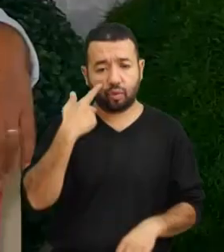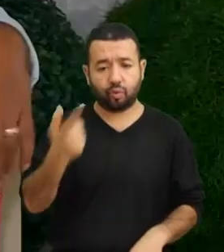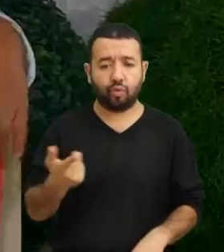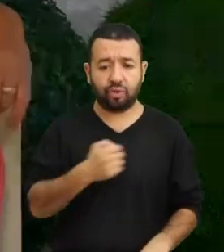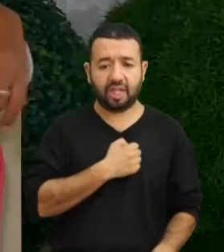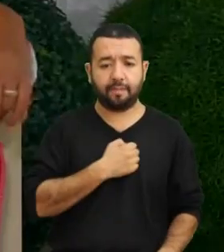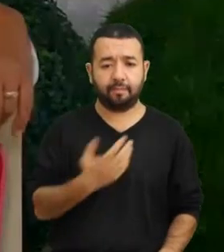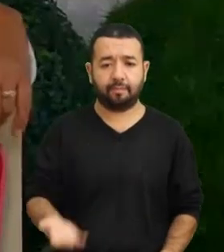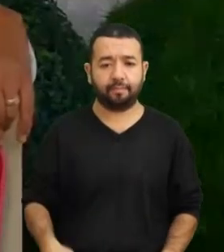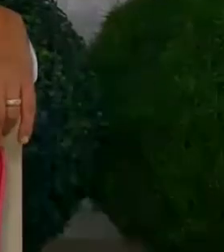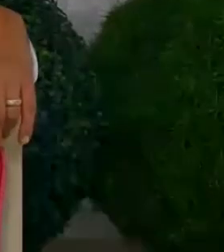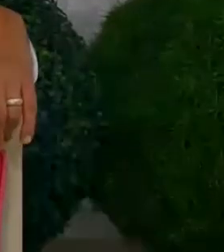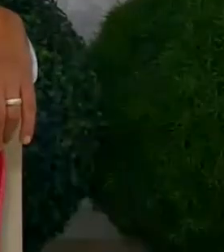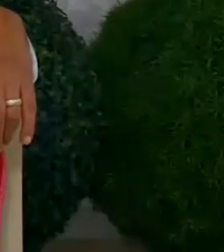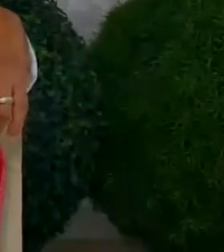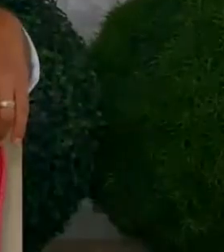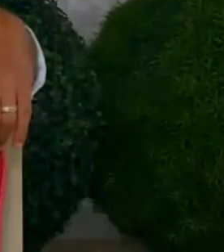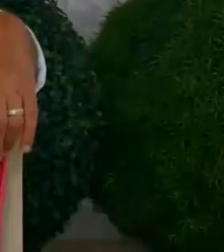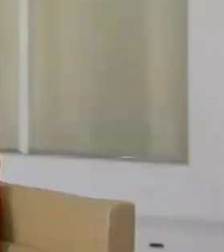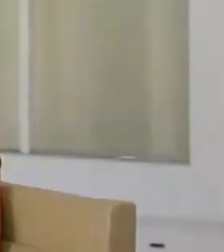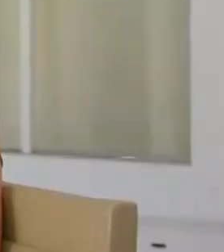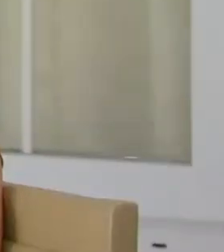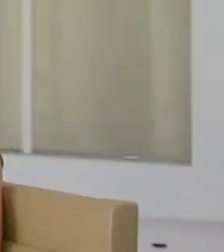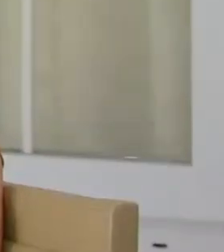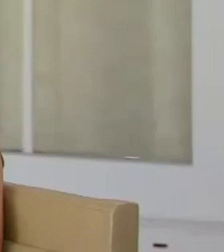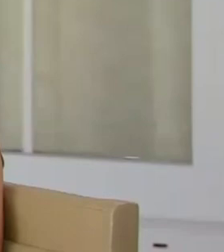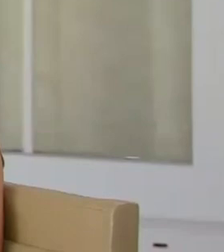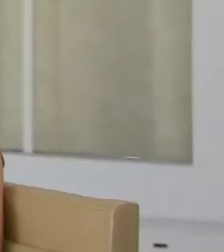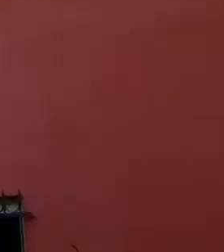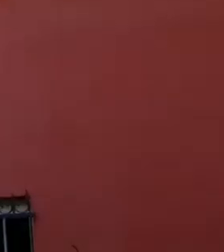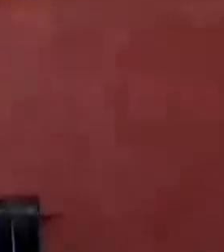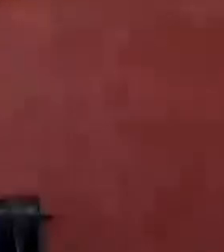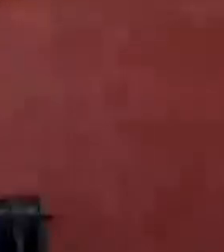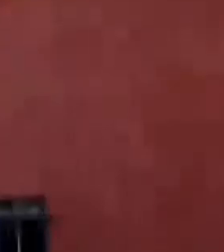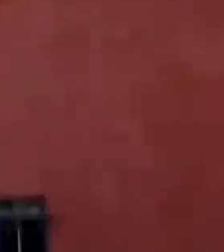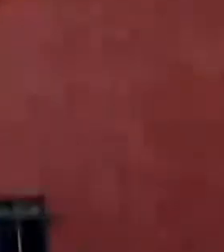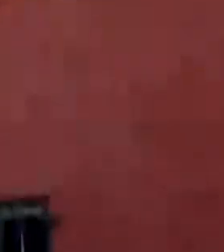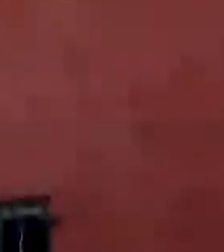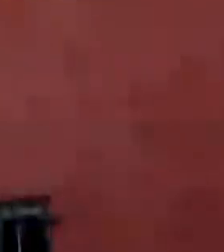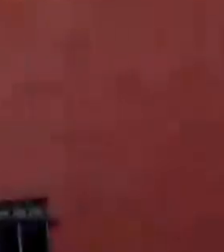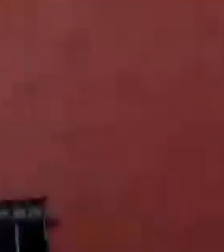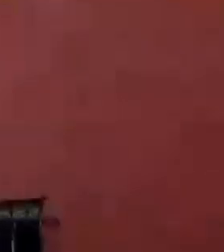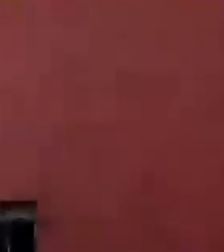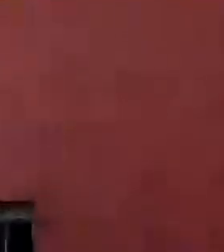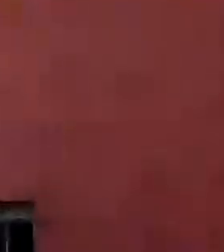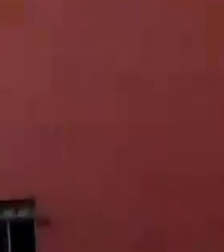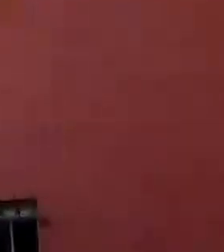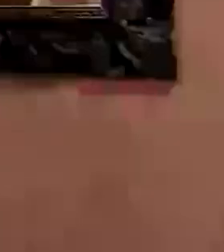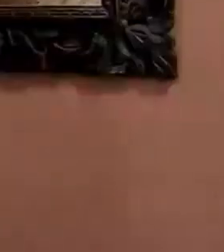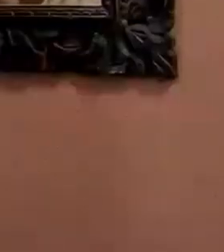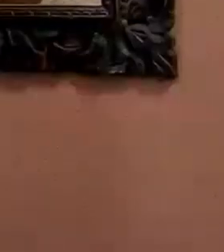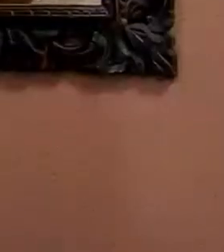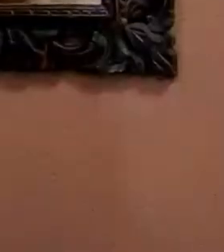canım. Kemal hayretler içinde başını çevirip kapı tarafına baktı. Badire ile Mahmut'un yaşadığı kırmızı